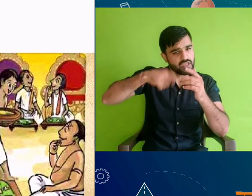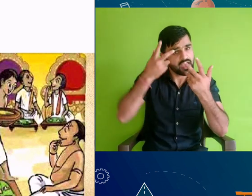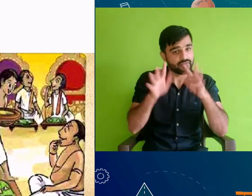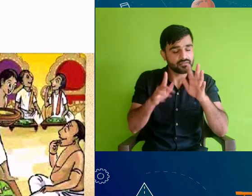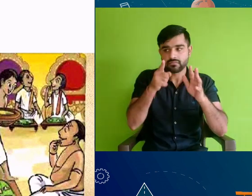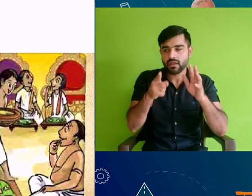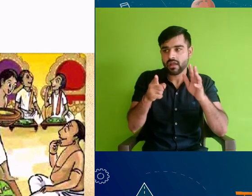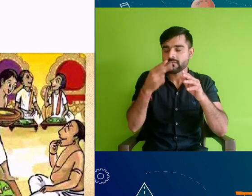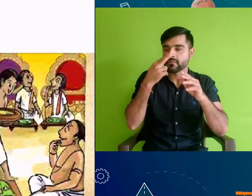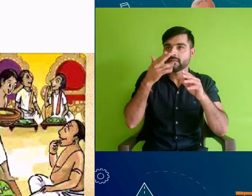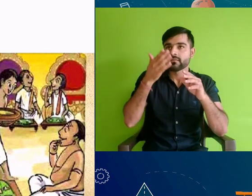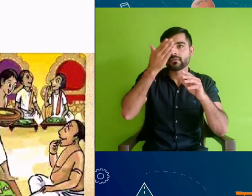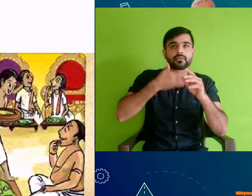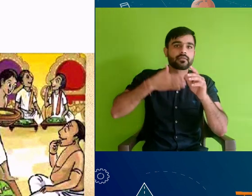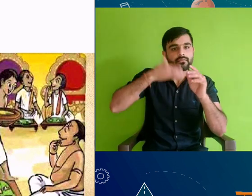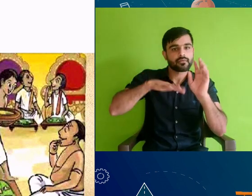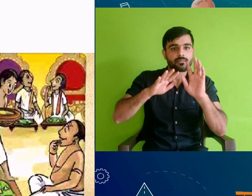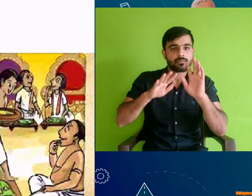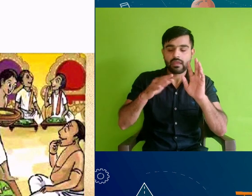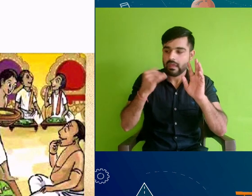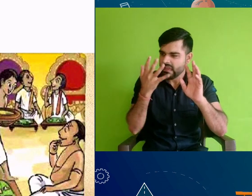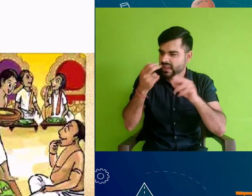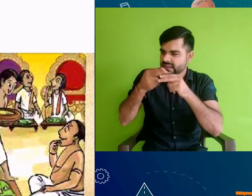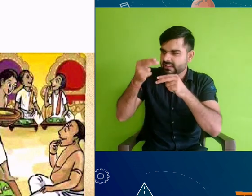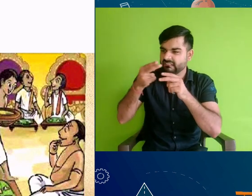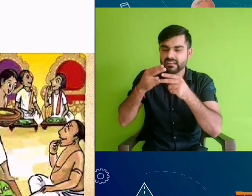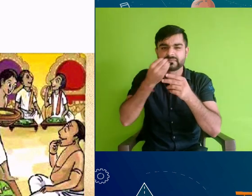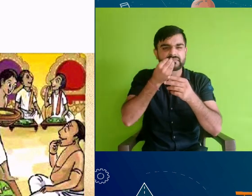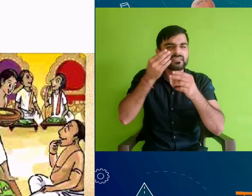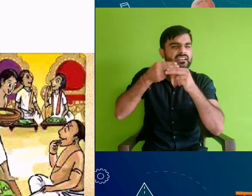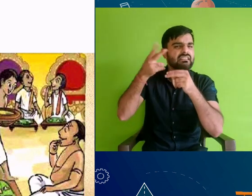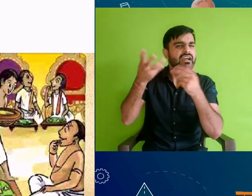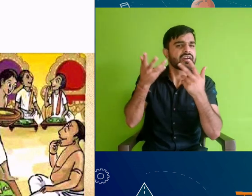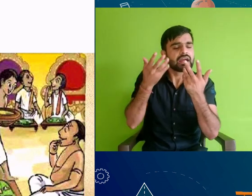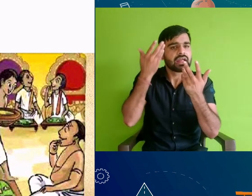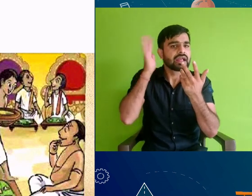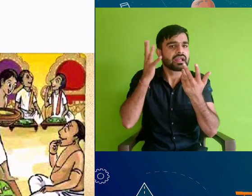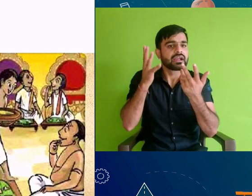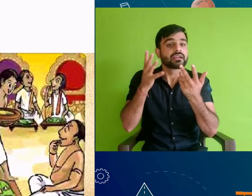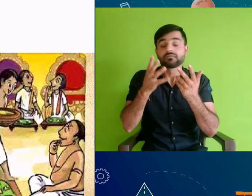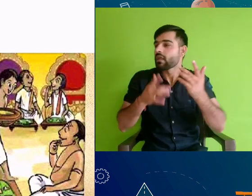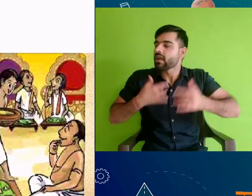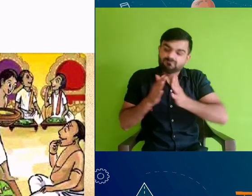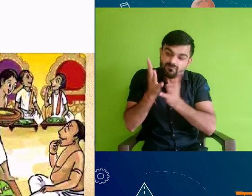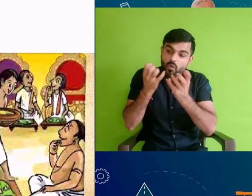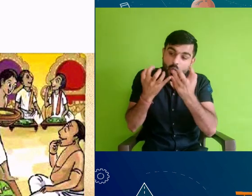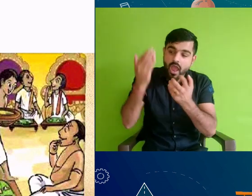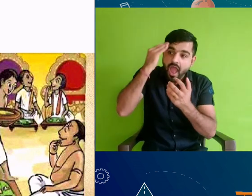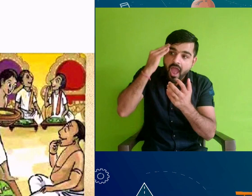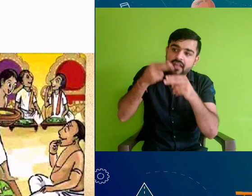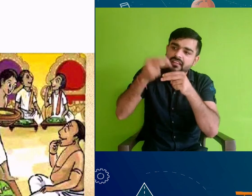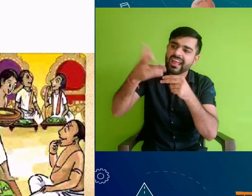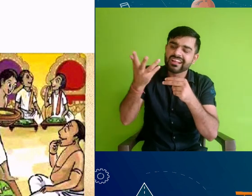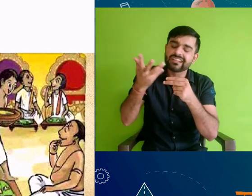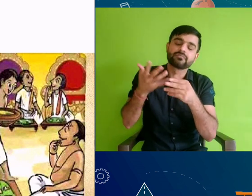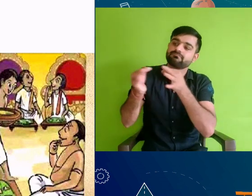स्मेल आ रही है, आप आइडेंटिफाई नहीं कर पा रहे कि मम्मी ने क्या डिश बनाई है, तो आप कितने उतावले हो जाते हैं देखने के लिए कि कैसे